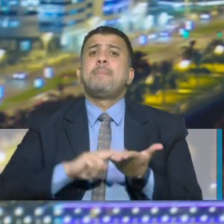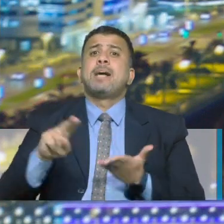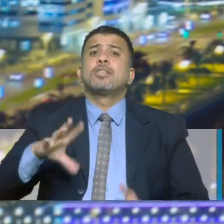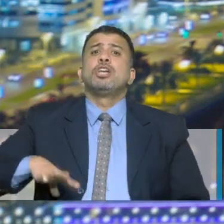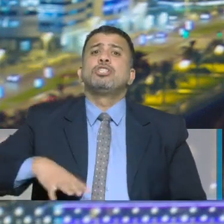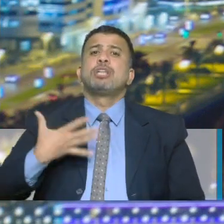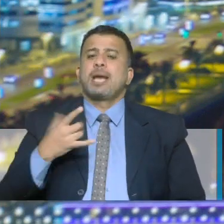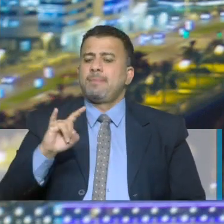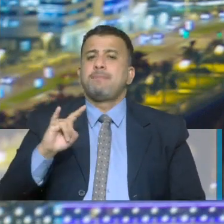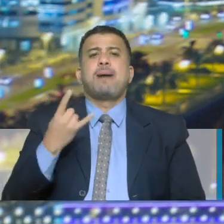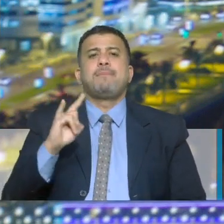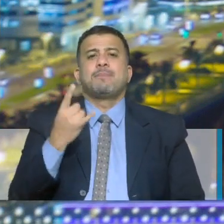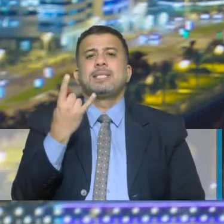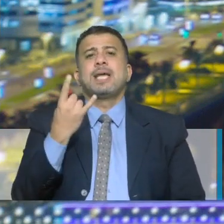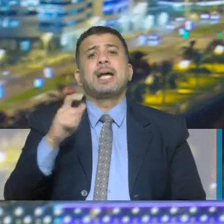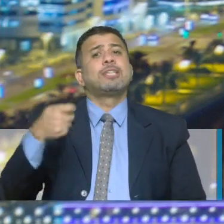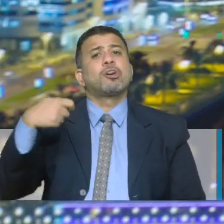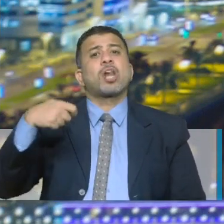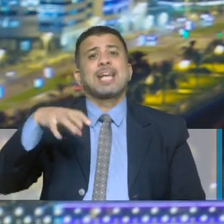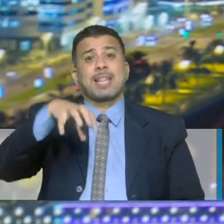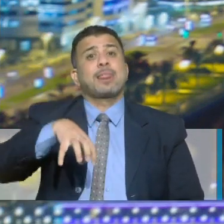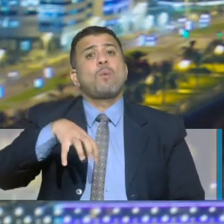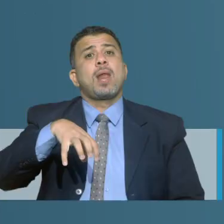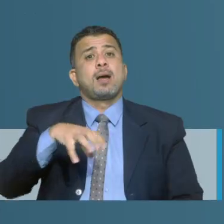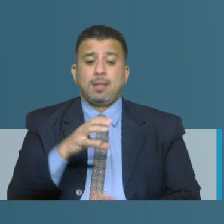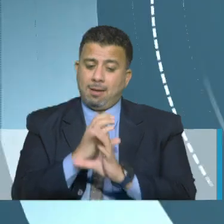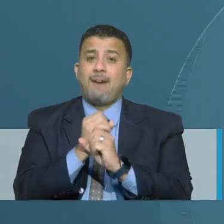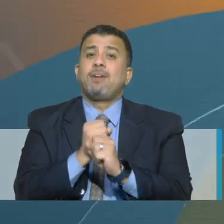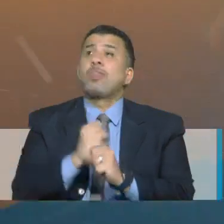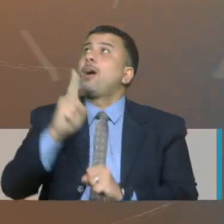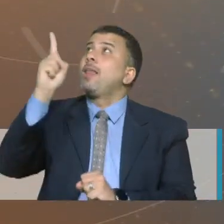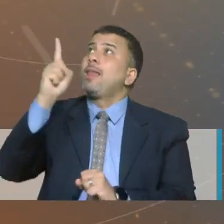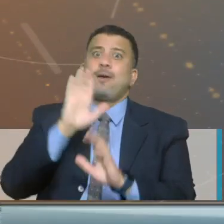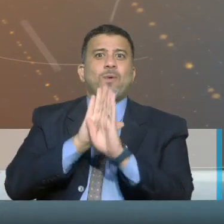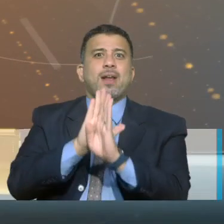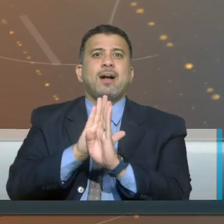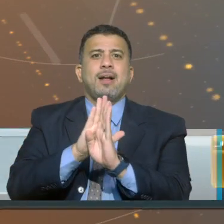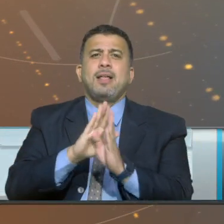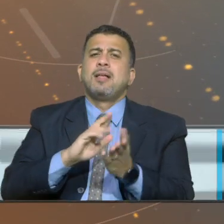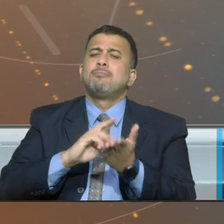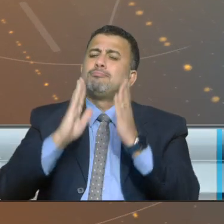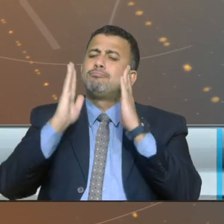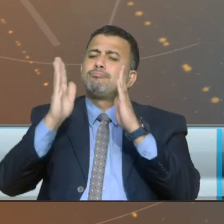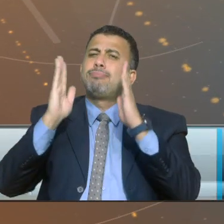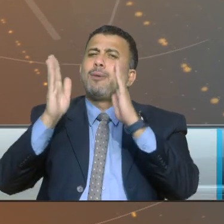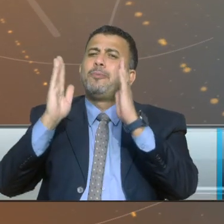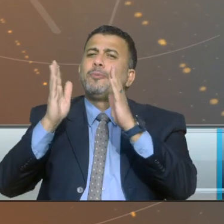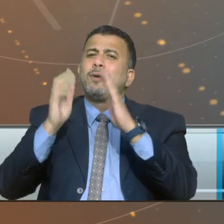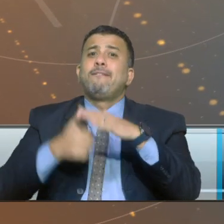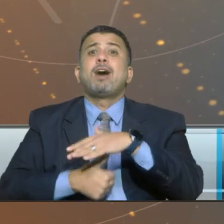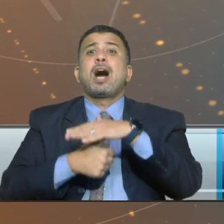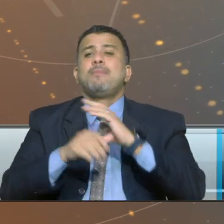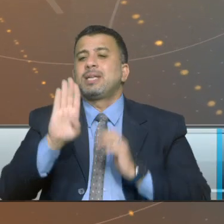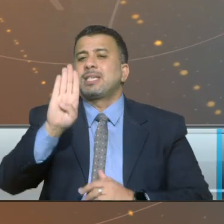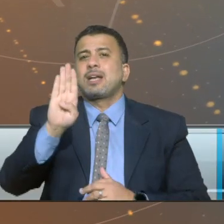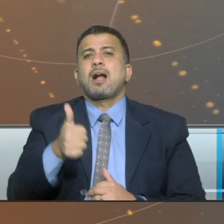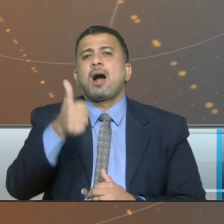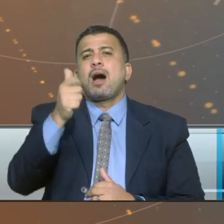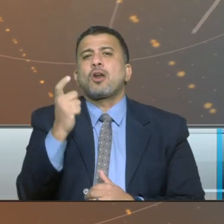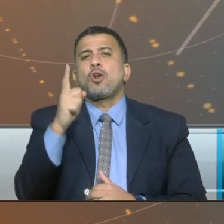بعث صاحب السمو الشيخ محمد بن زايده ال نهيان رئيس الدوله حفظه الله ورعاه برقيه تهنئه الى